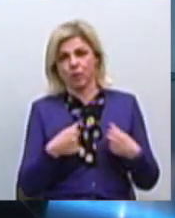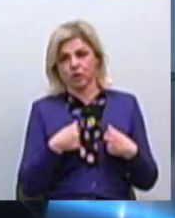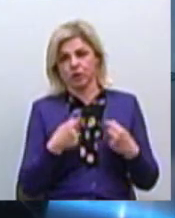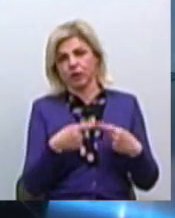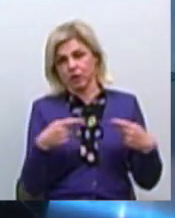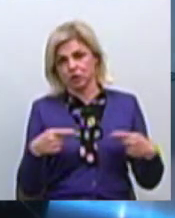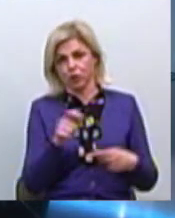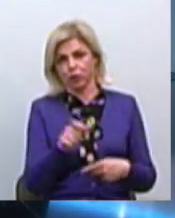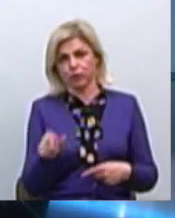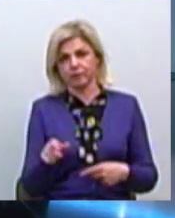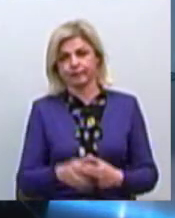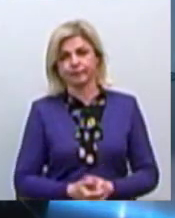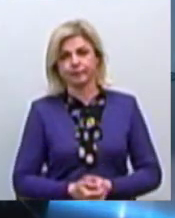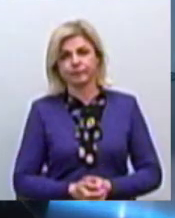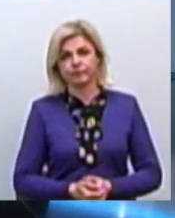інші особи.